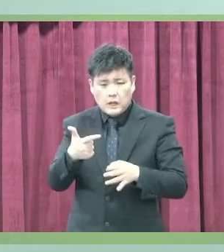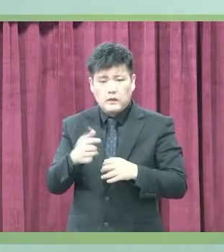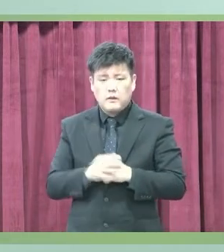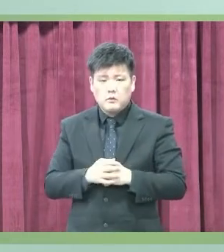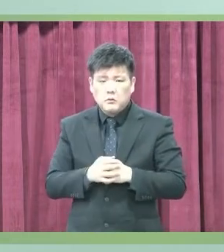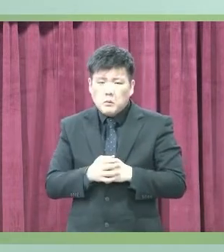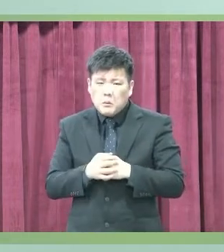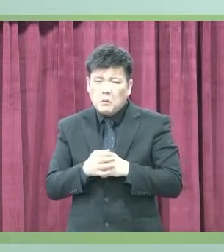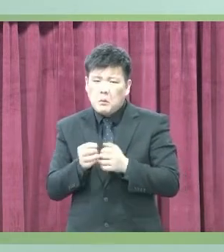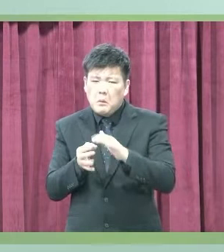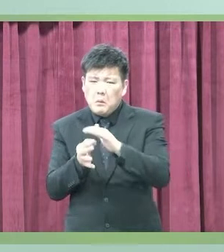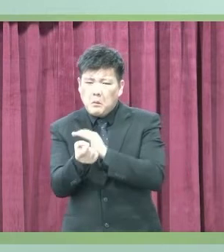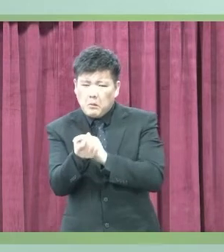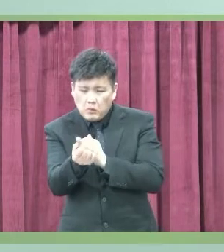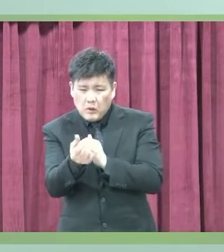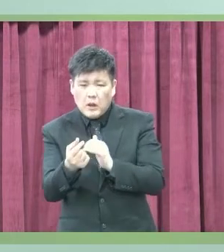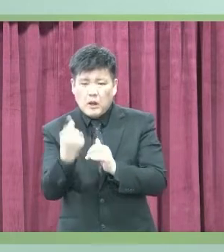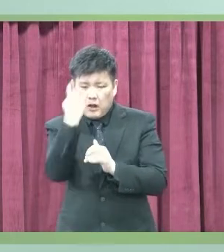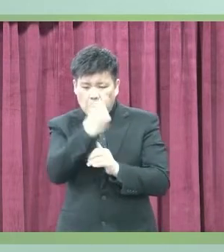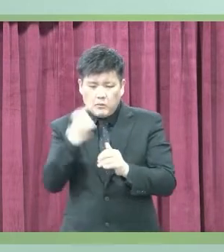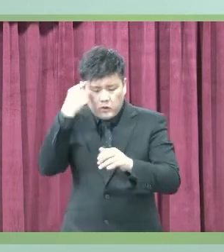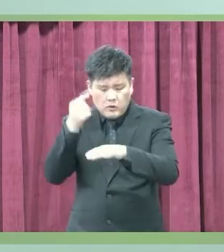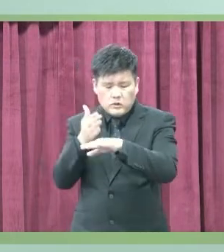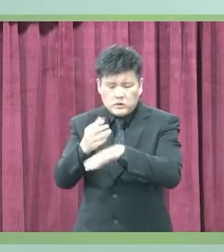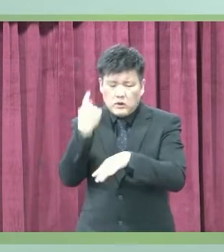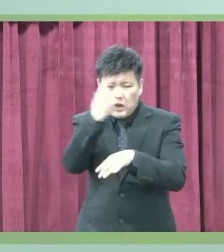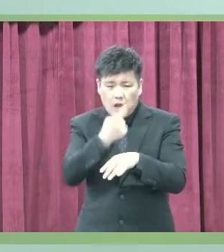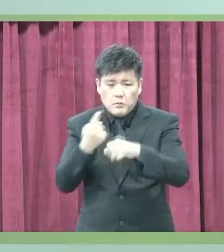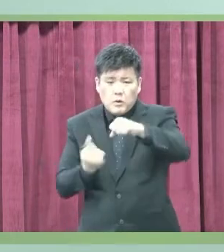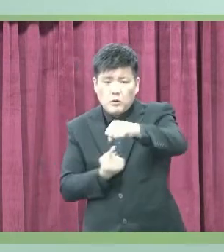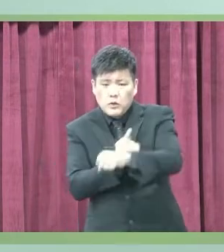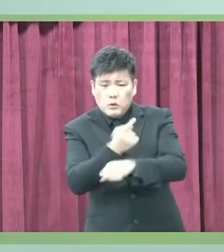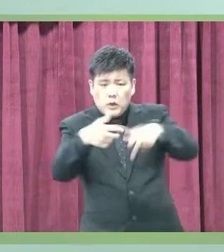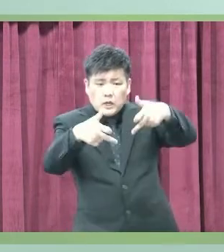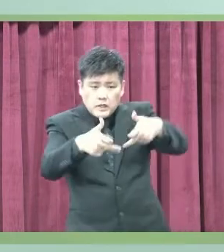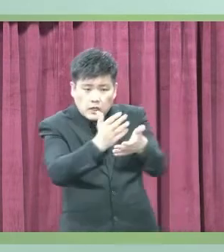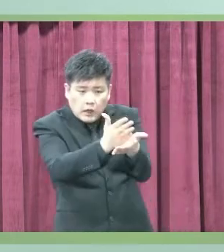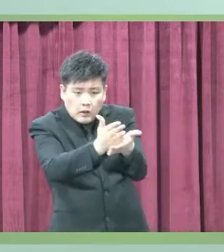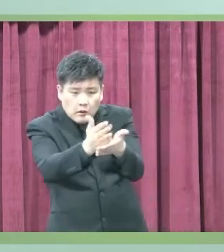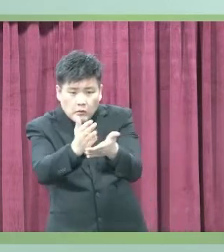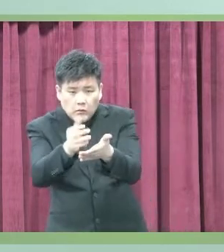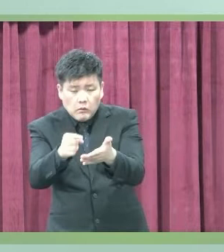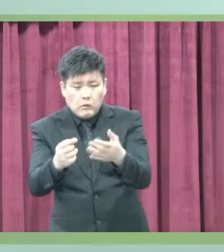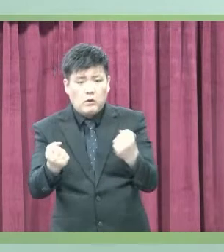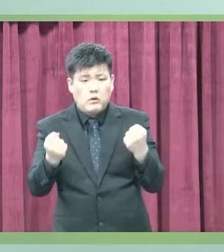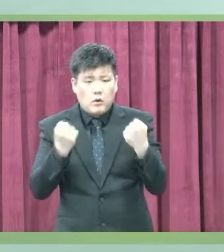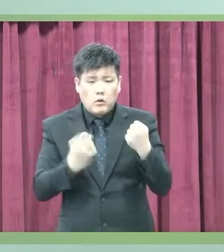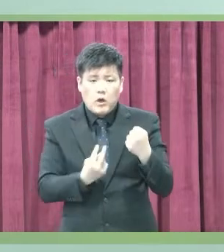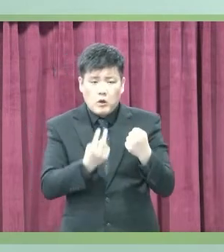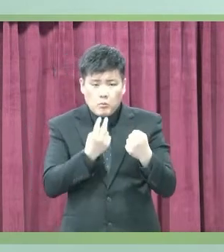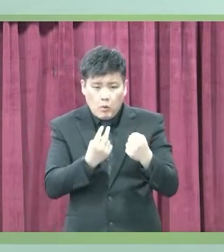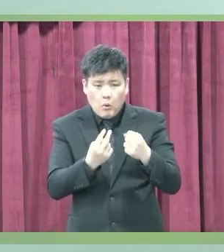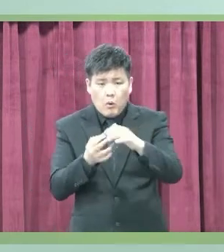유형은 자폐성 안면 지적 장애 순입니다. 안면을 제외한 장애 유형에서 검진 미수검자의 건강보험 본인 부담금이